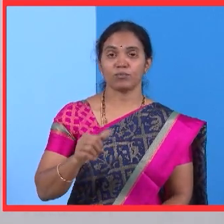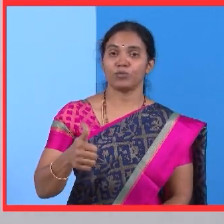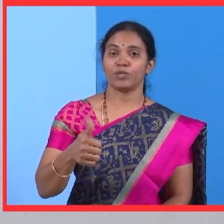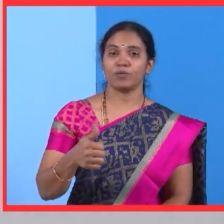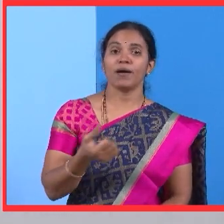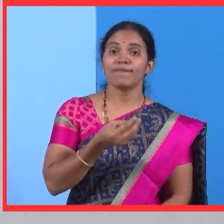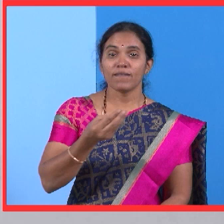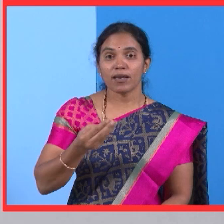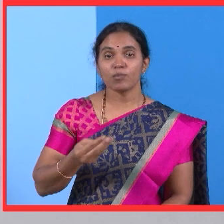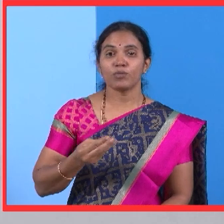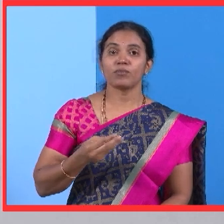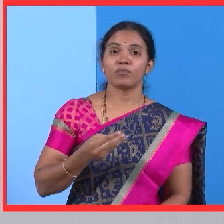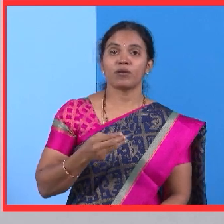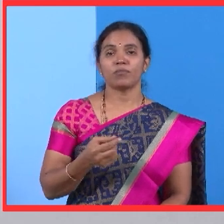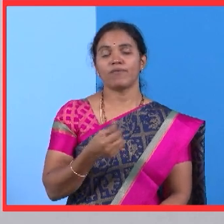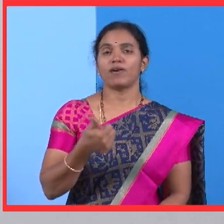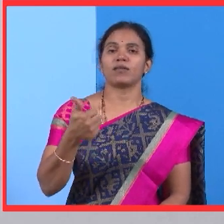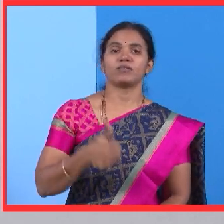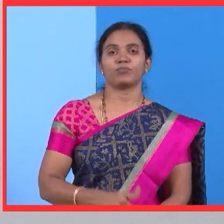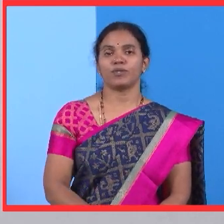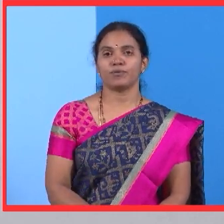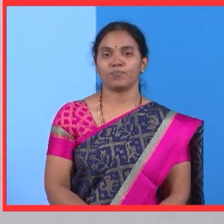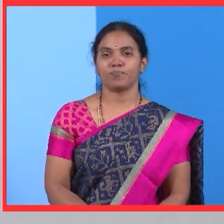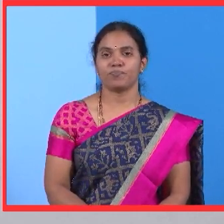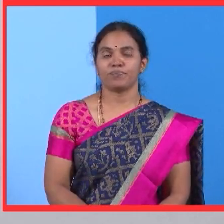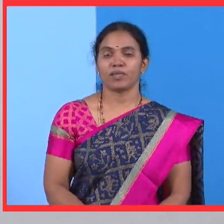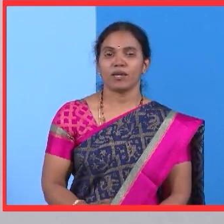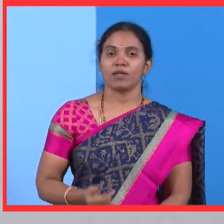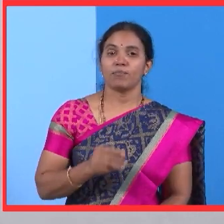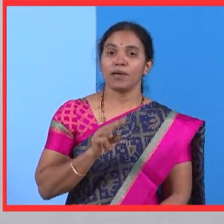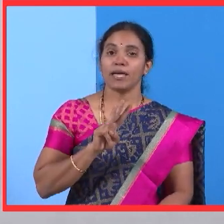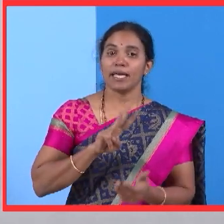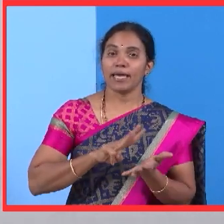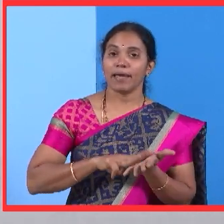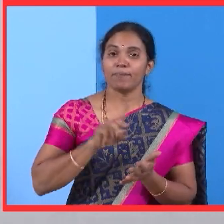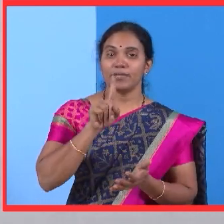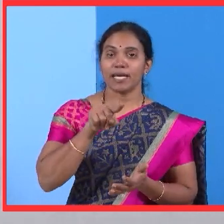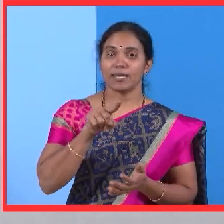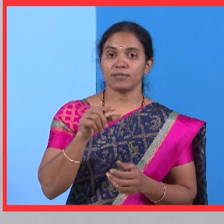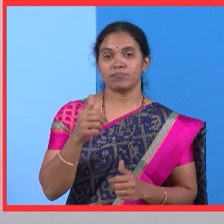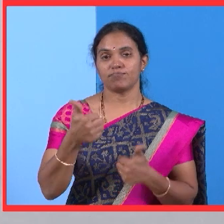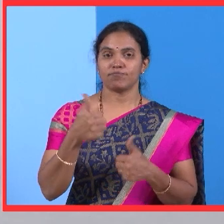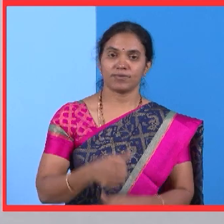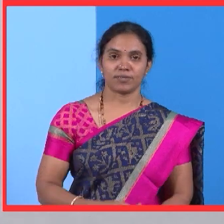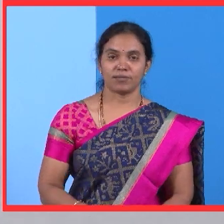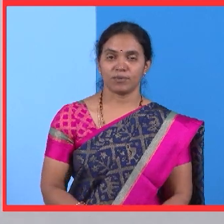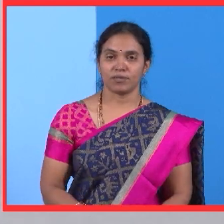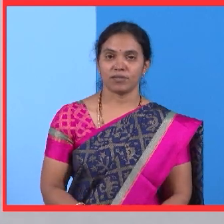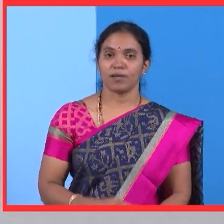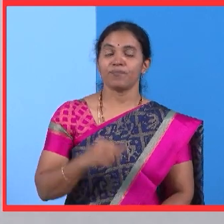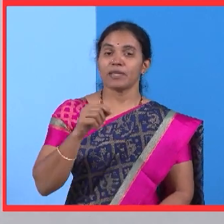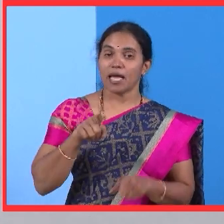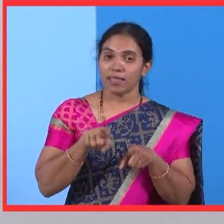மூலமாகவும் எம் டேஷனுடைய ஒய்யாய தொலைவை கூற முடியும். இதேபோல் பிசி என்ற கோட்டு